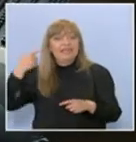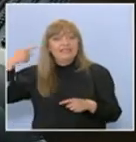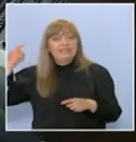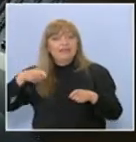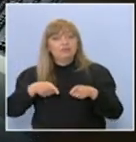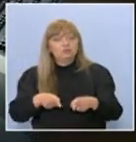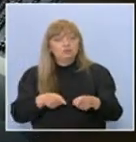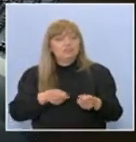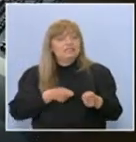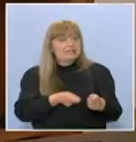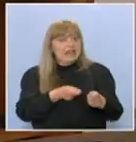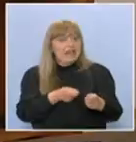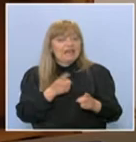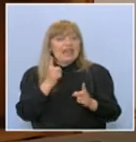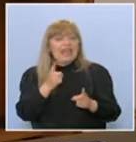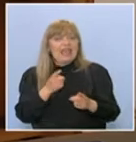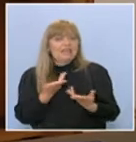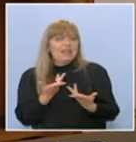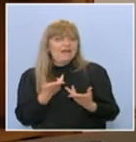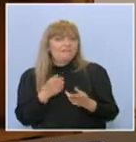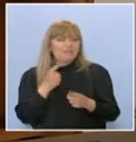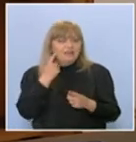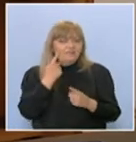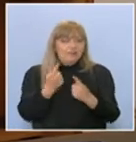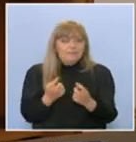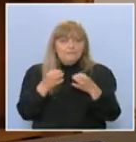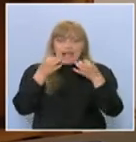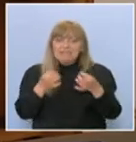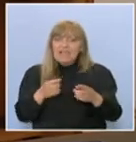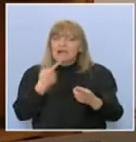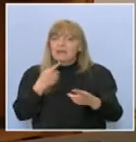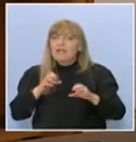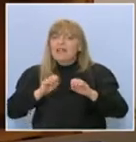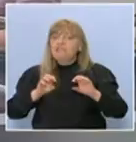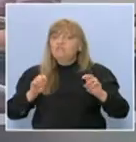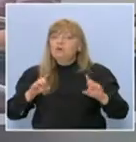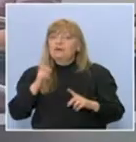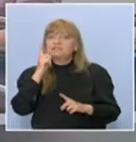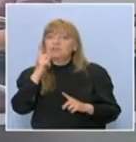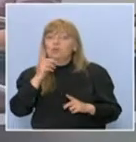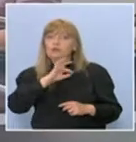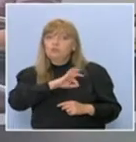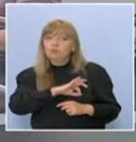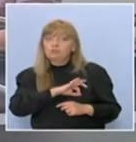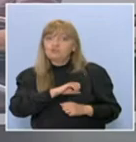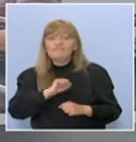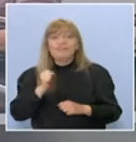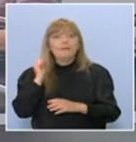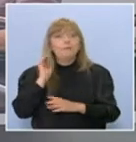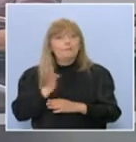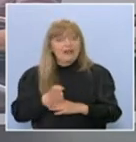подстрекава в тях така една критичност към информацията, която получават и да търсят всъщност правилната такава. Затова и част от проекта